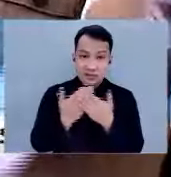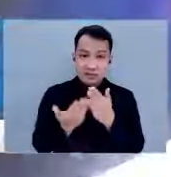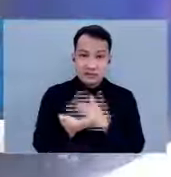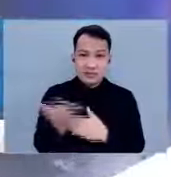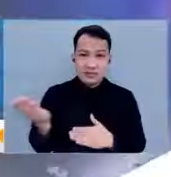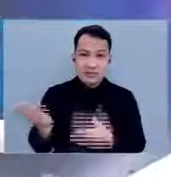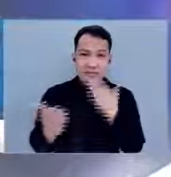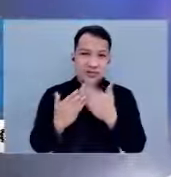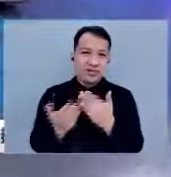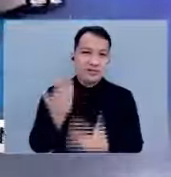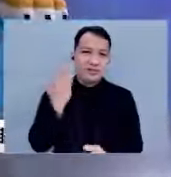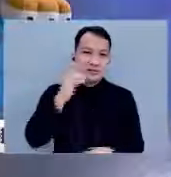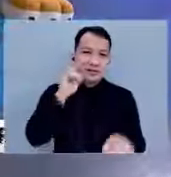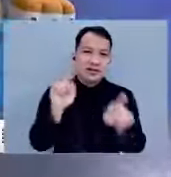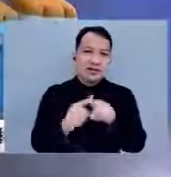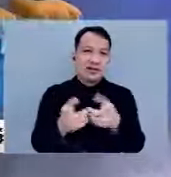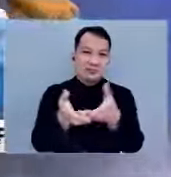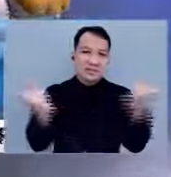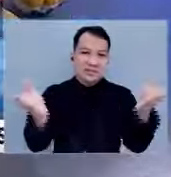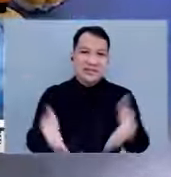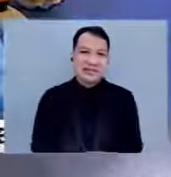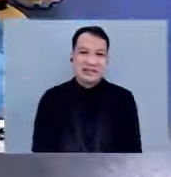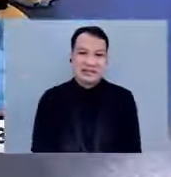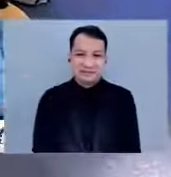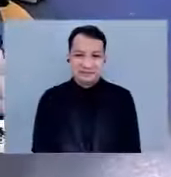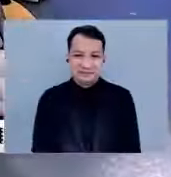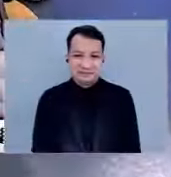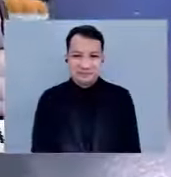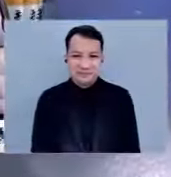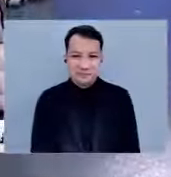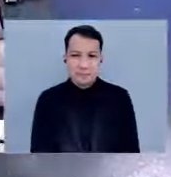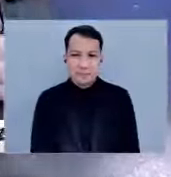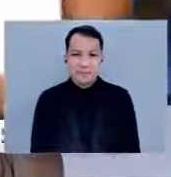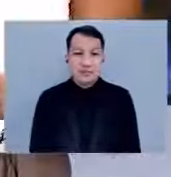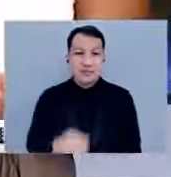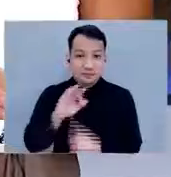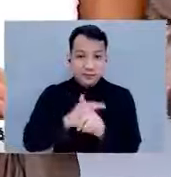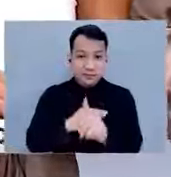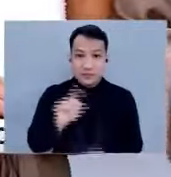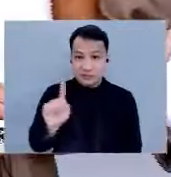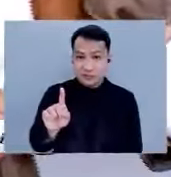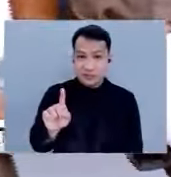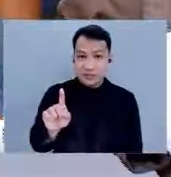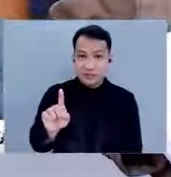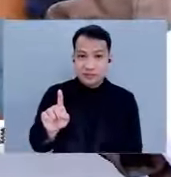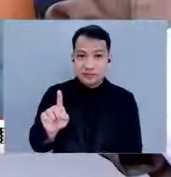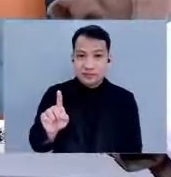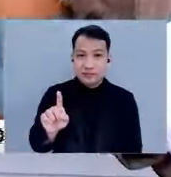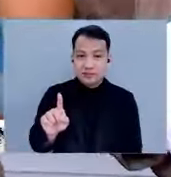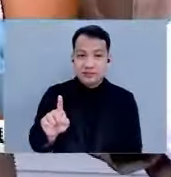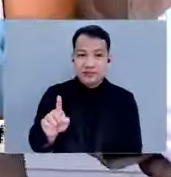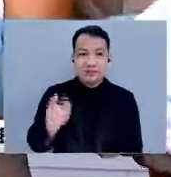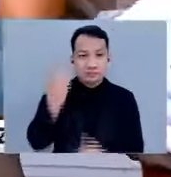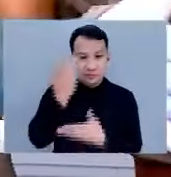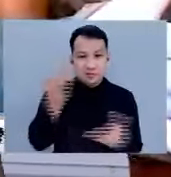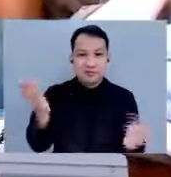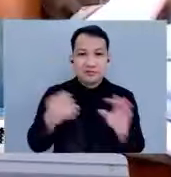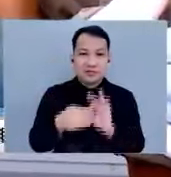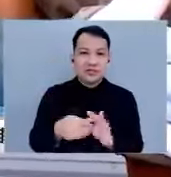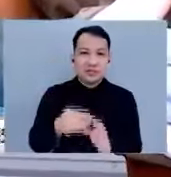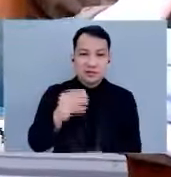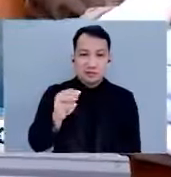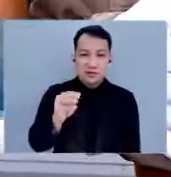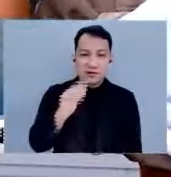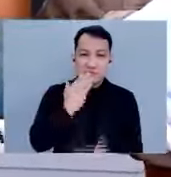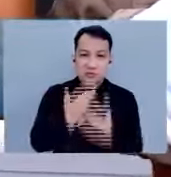Good morning mga kapatid sa wakas February 1 mapia kapipita sa wikang Maranao unang